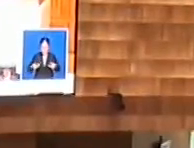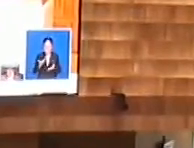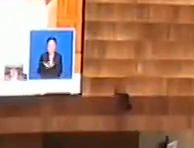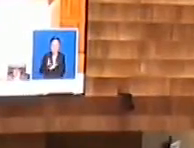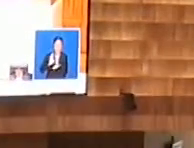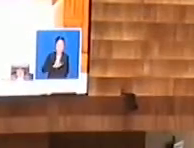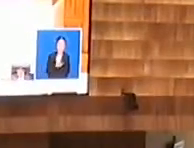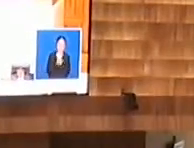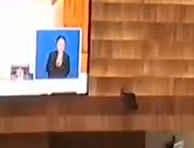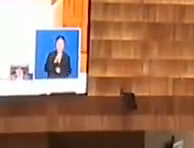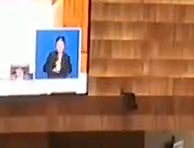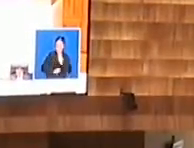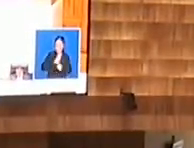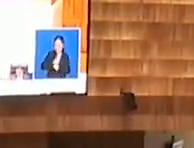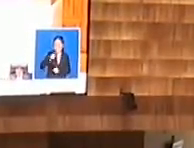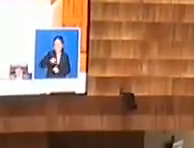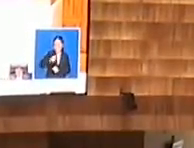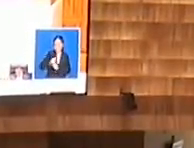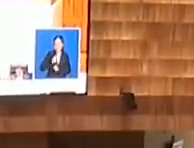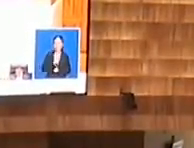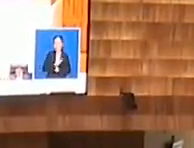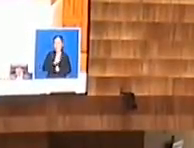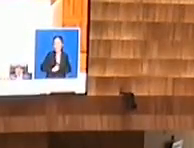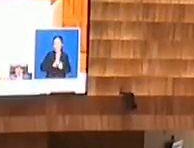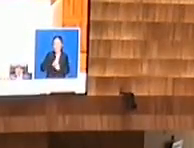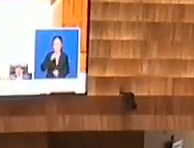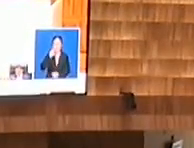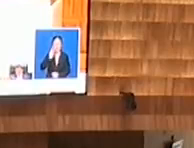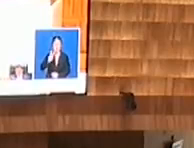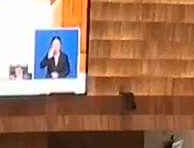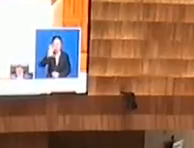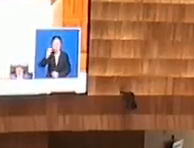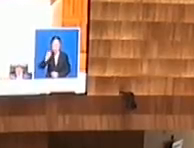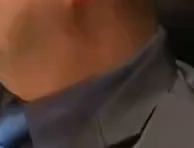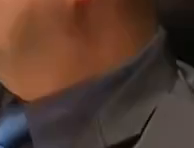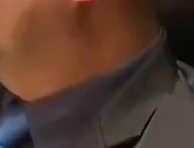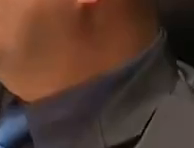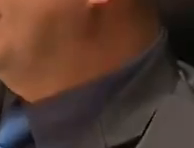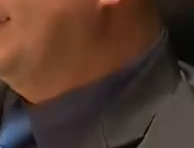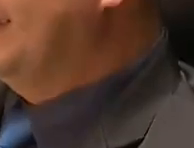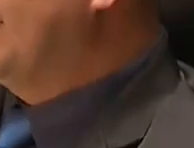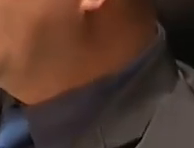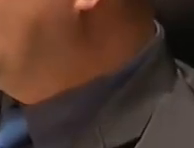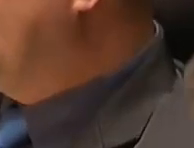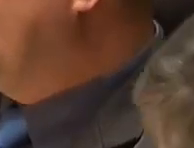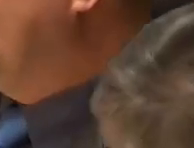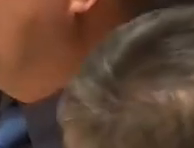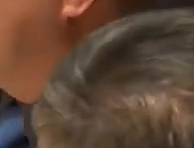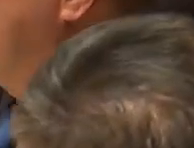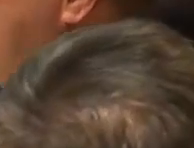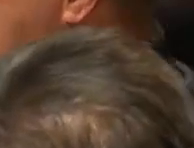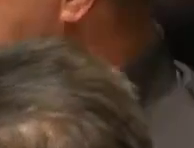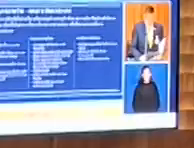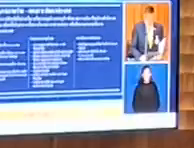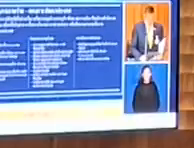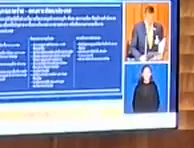หรือสนธิสัญญาการค้าระหว่างประเทศที่รัฐบาลให้ความสำคัญกับทุกกลุ่มประเทศเพื่อดึงนักลงทุนข้ามชาติมาตั้งฐานการ